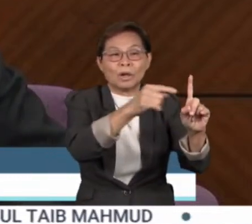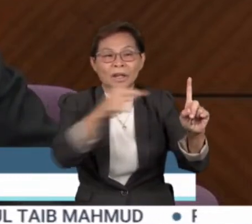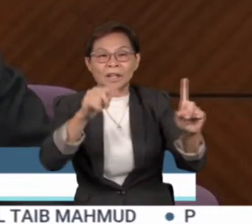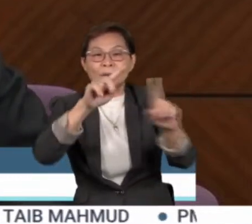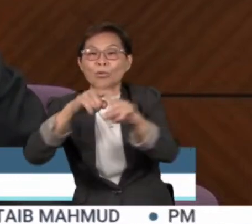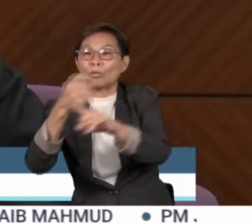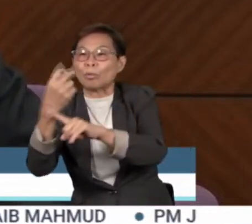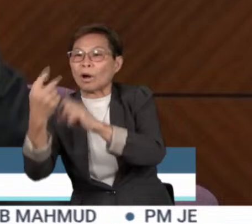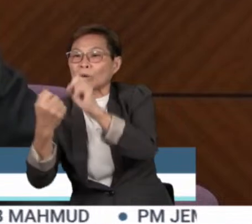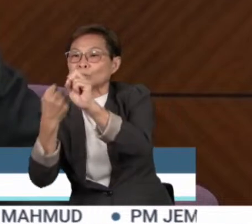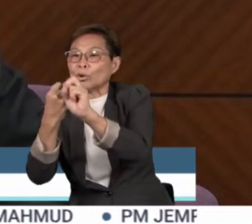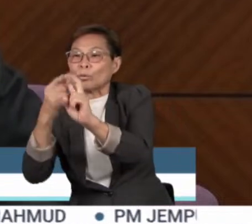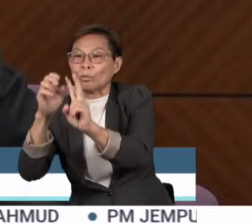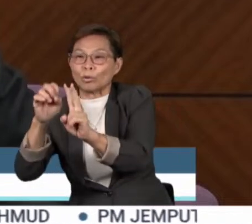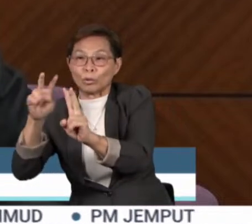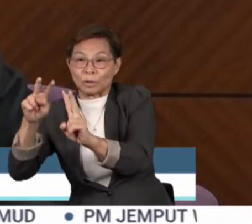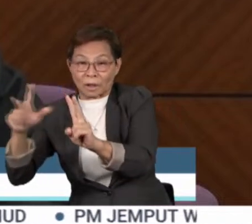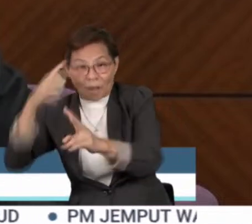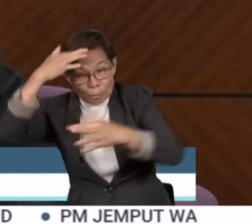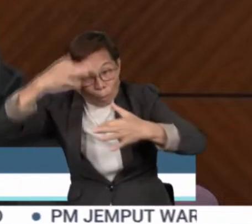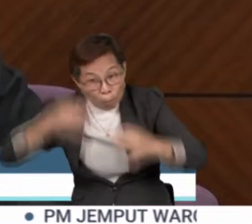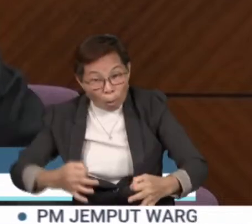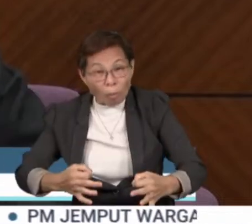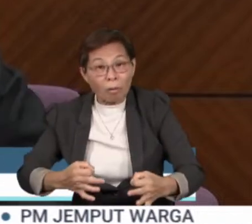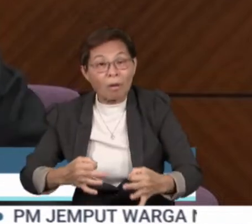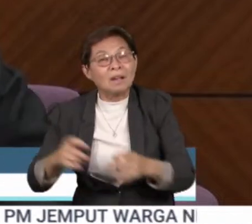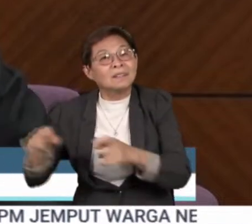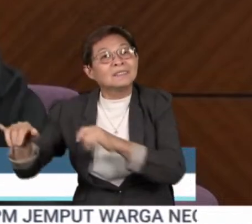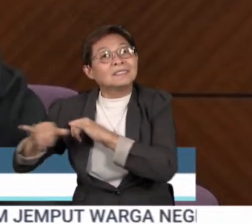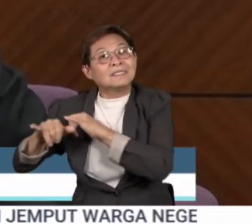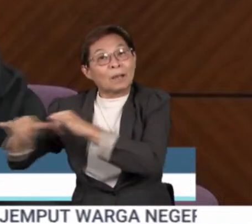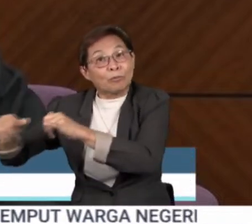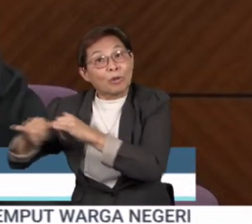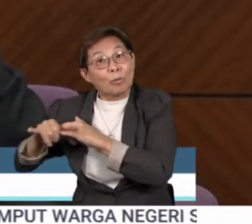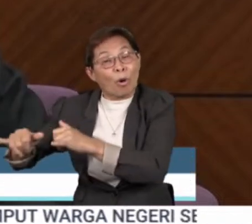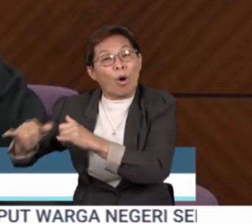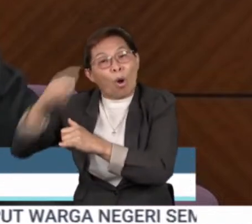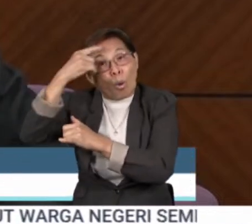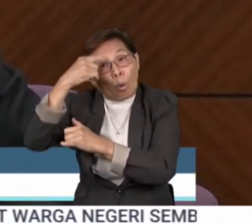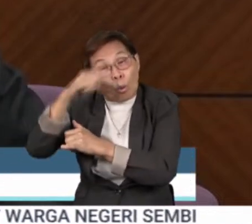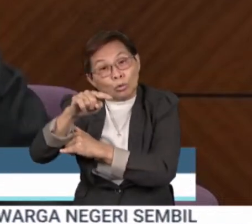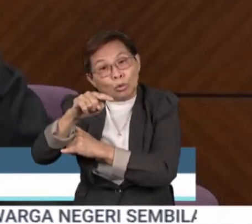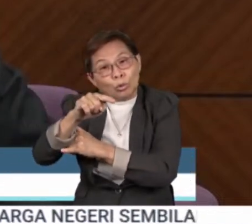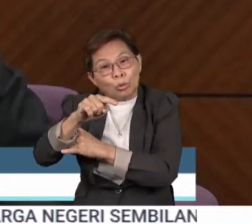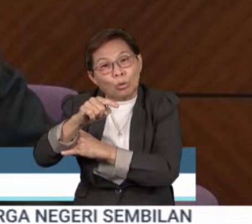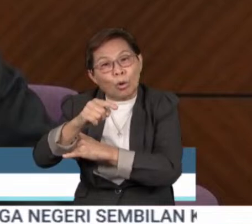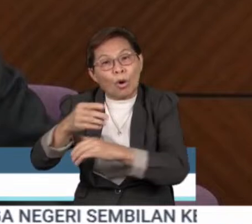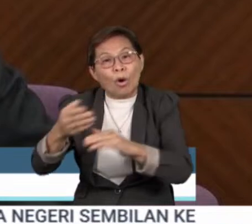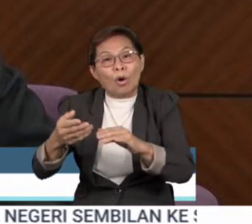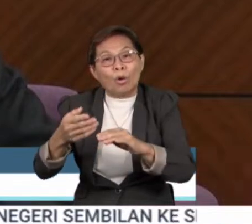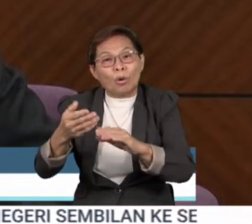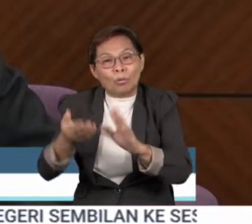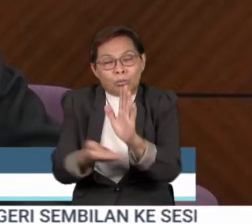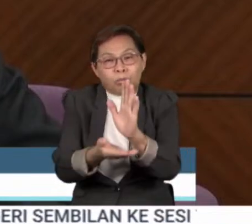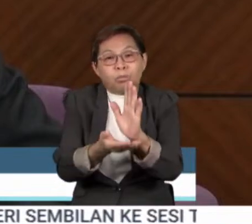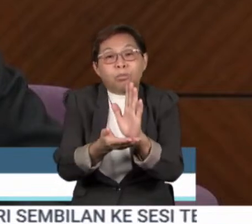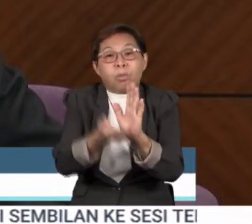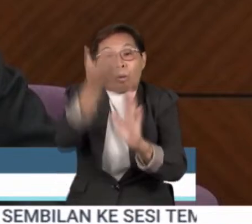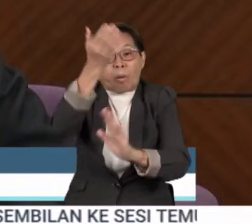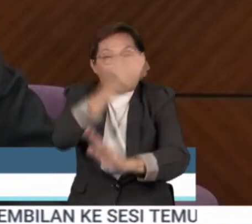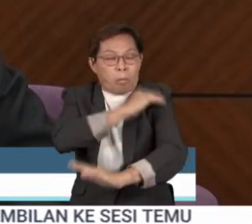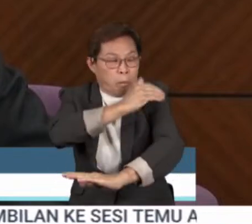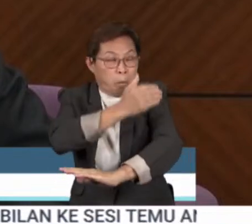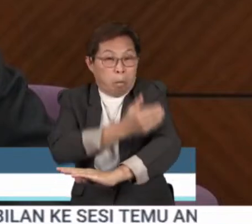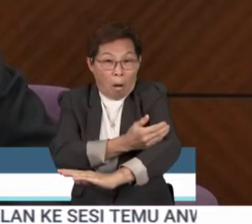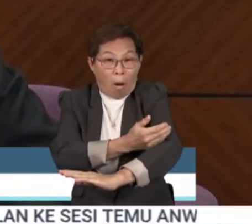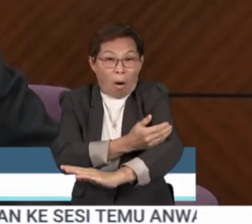Disember 2023. Keputusan ini adalah selaras dengan usaha bagi meningkatkan kapasiti dan keupayaan operator